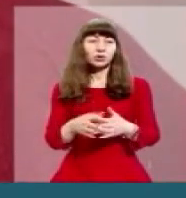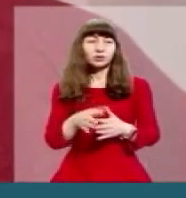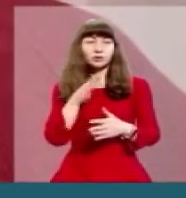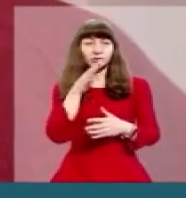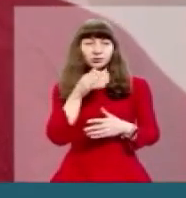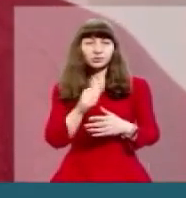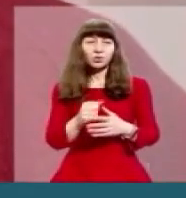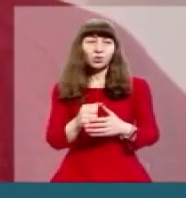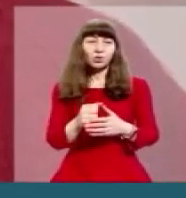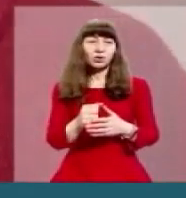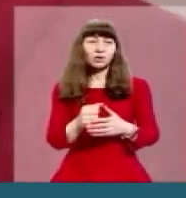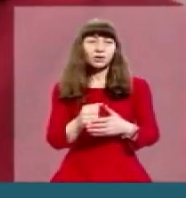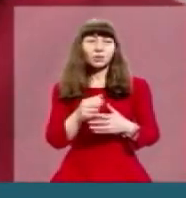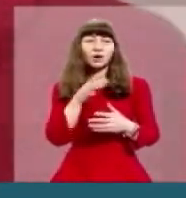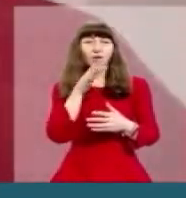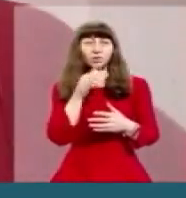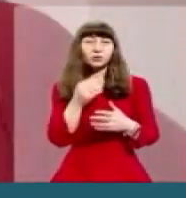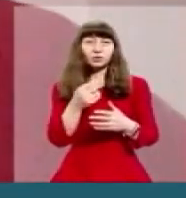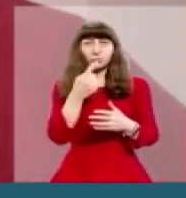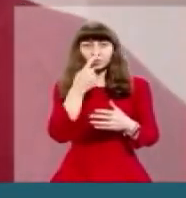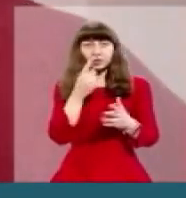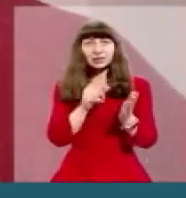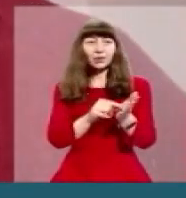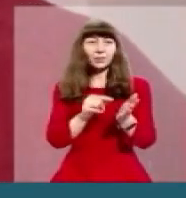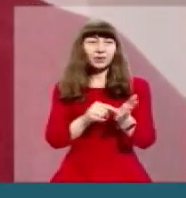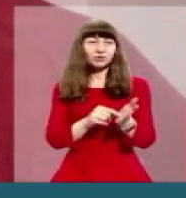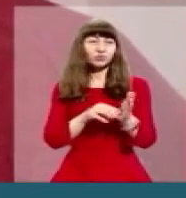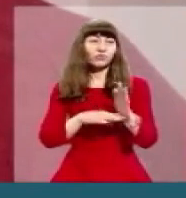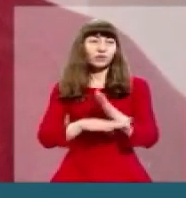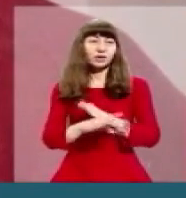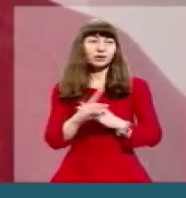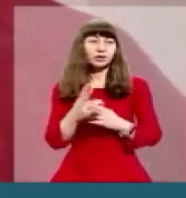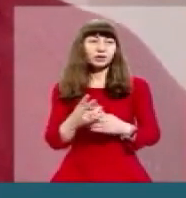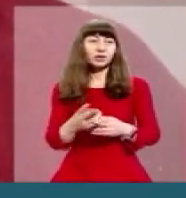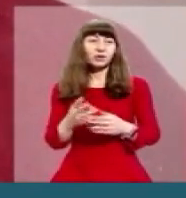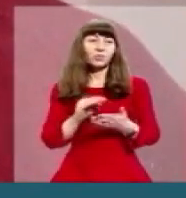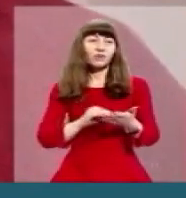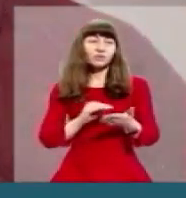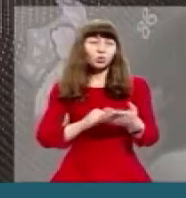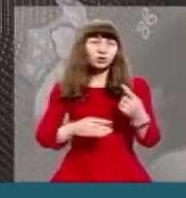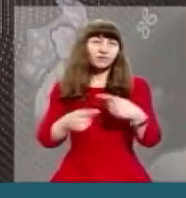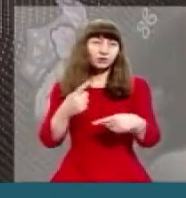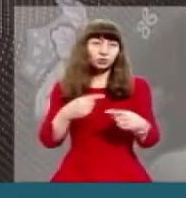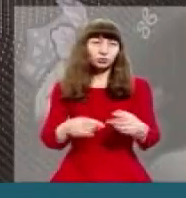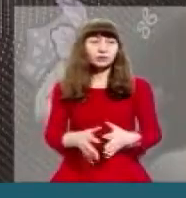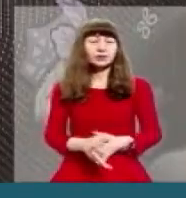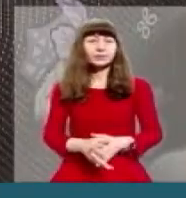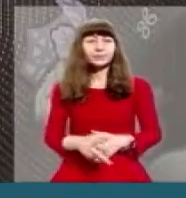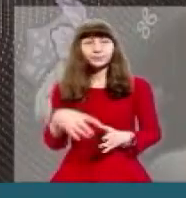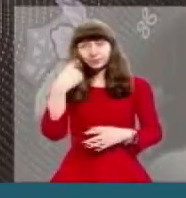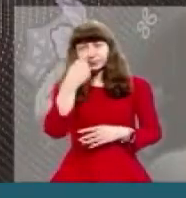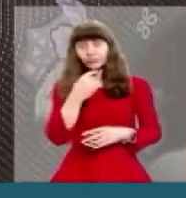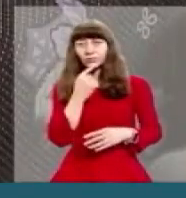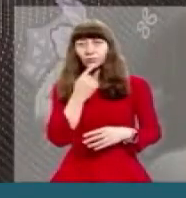срок, просто-напросто уже по возрасту на пенсию надо выходить. Пришлось опять вернуться сюда. Лицам,